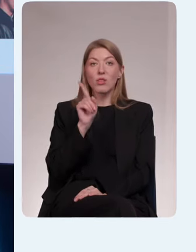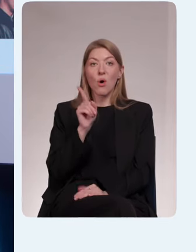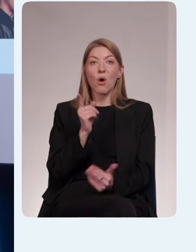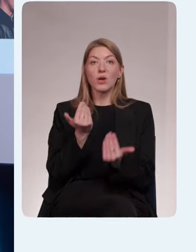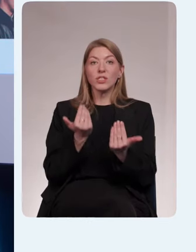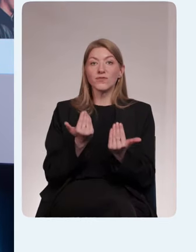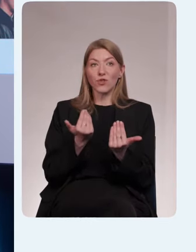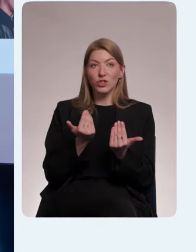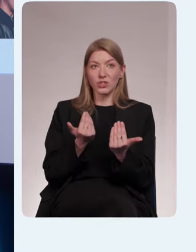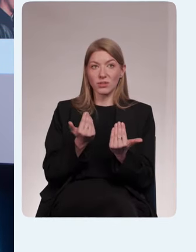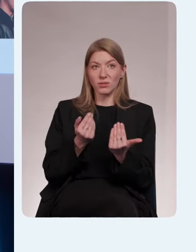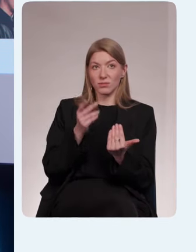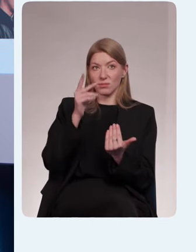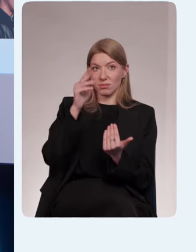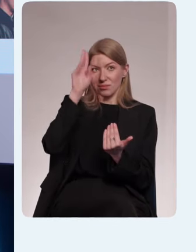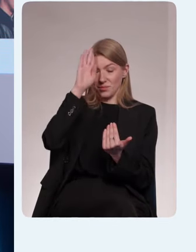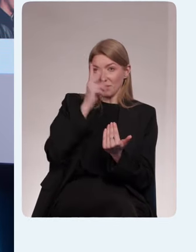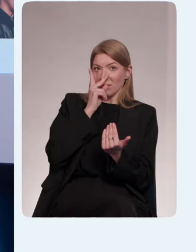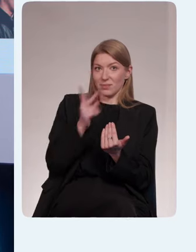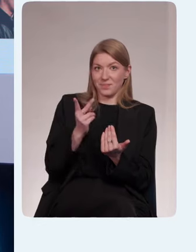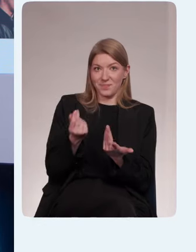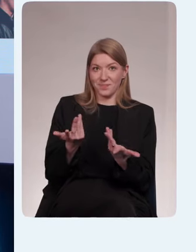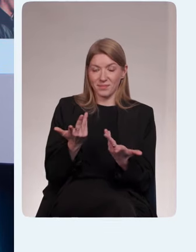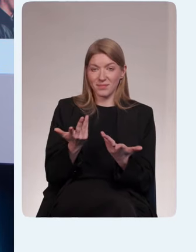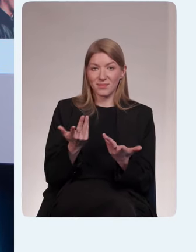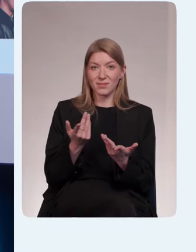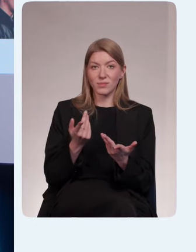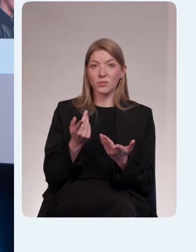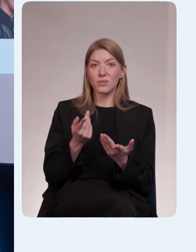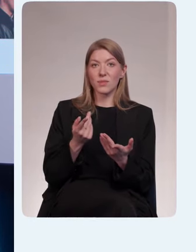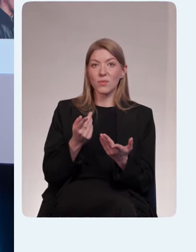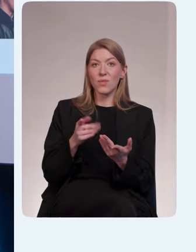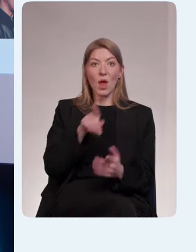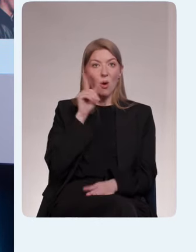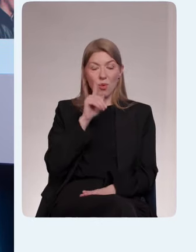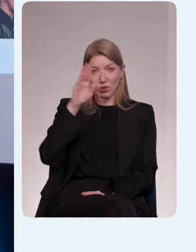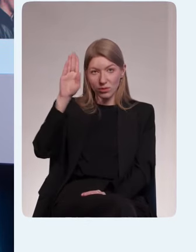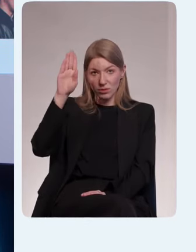уже я. Да, и молодой человек предложил вместе посмотреть фильм.